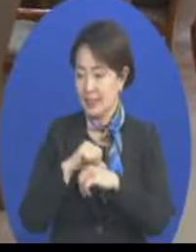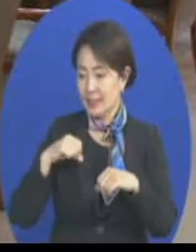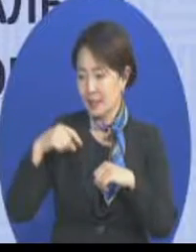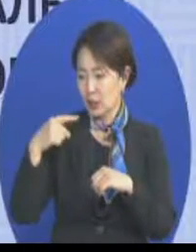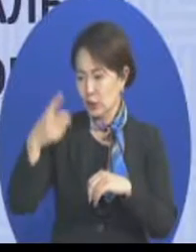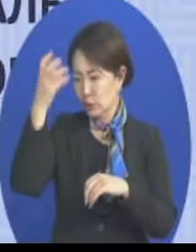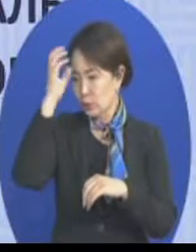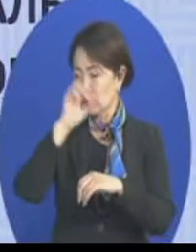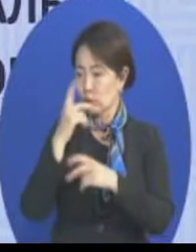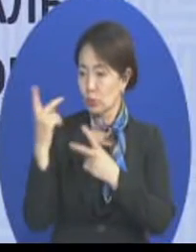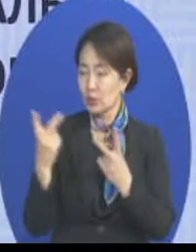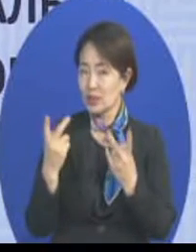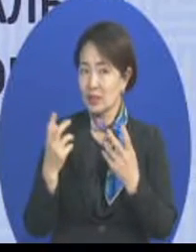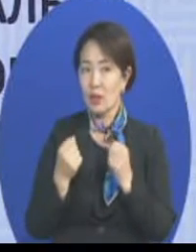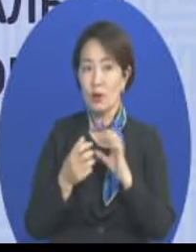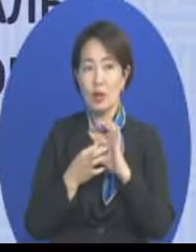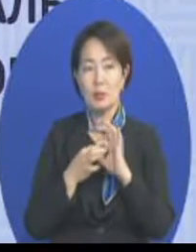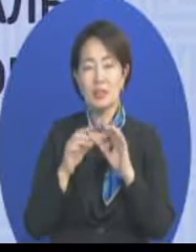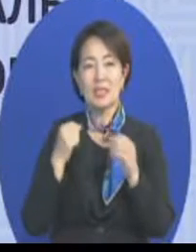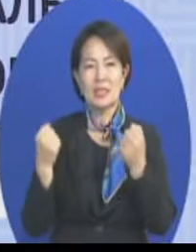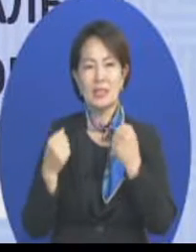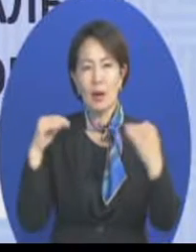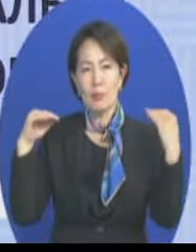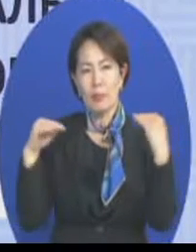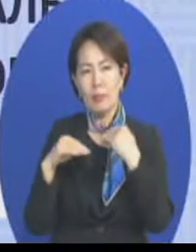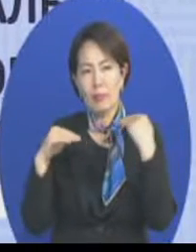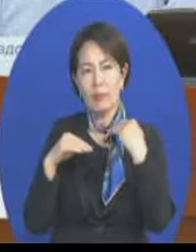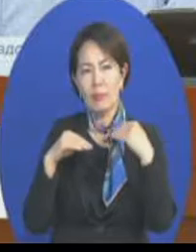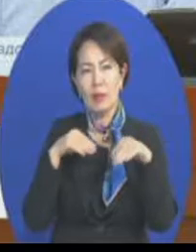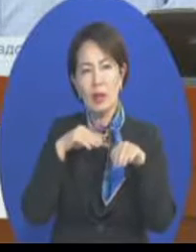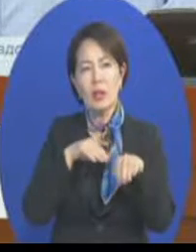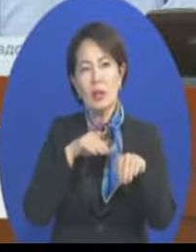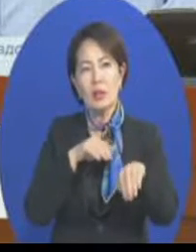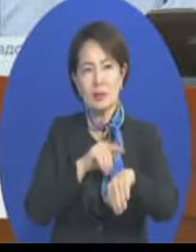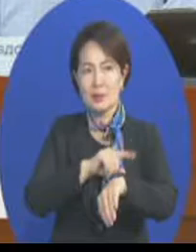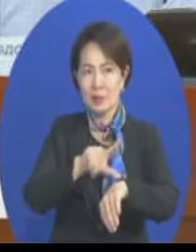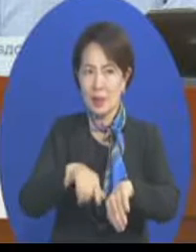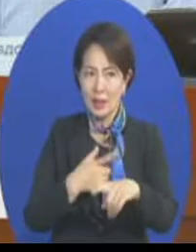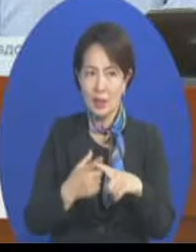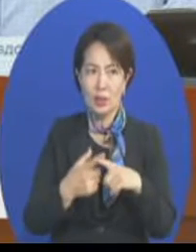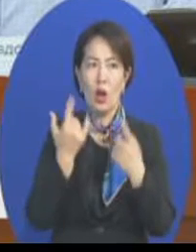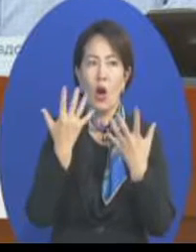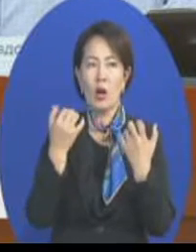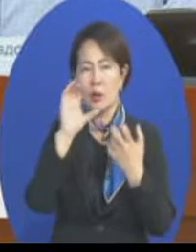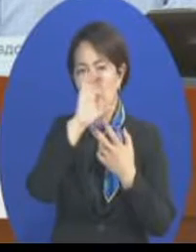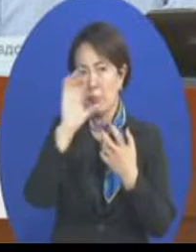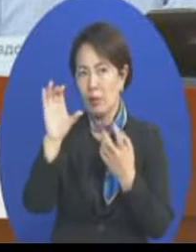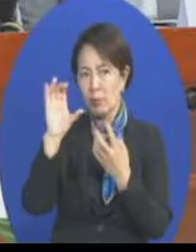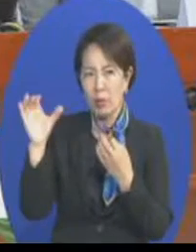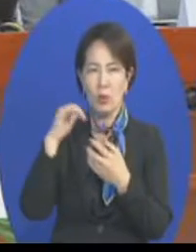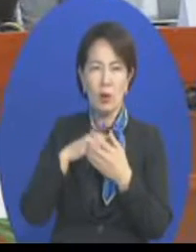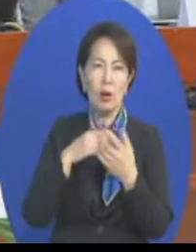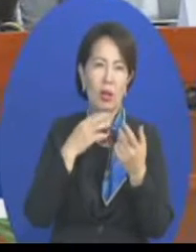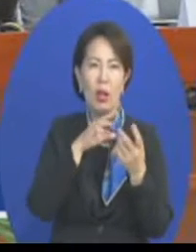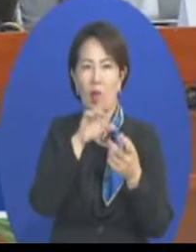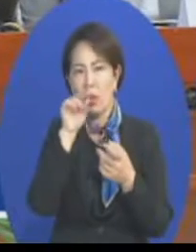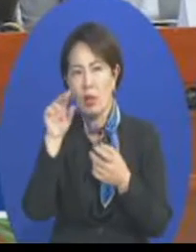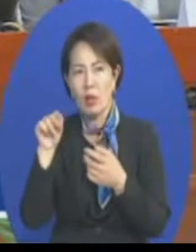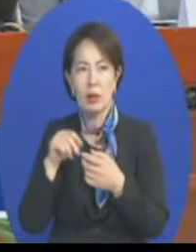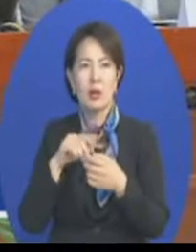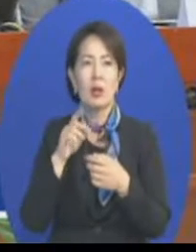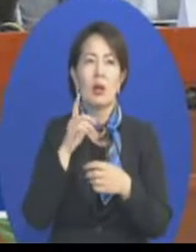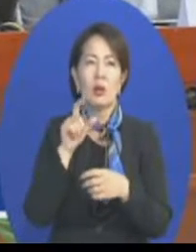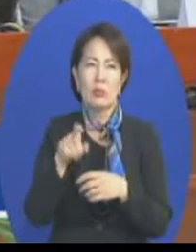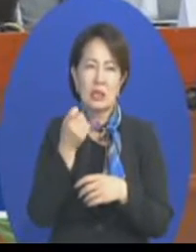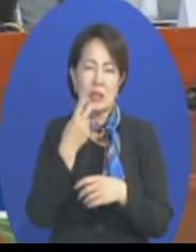Иргэдийн өвч төрийн үйлчилгээ авахын тулд автоцмын төвжирэл цаг хугацаа алдах, олон байгууллагын хооронд явах албан тушаалтнуудын хүнд